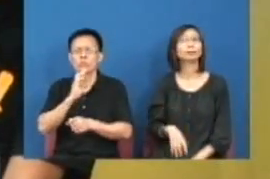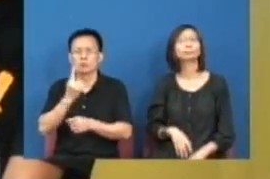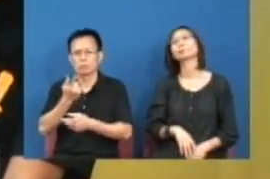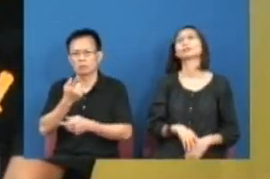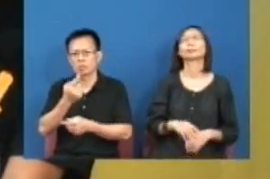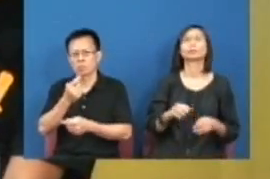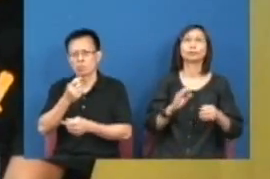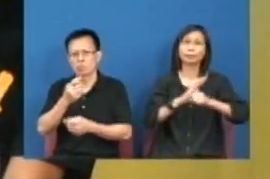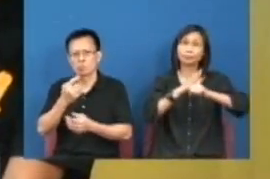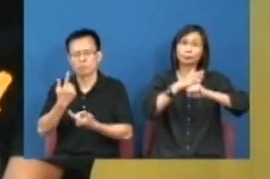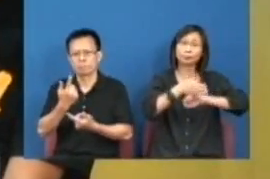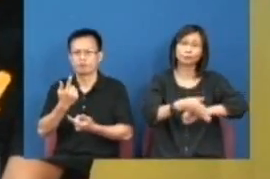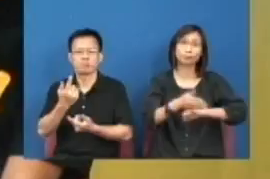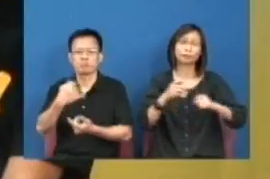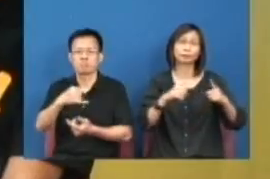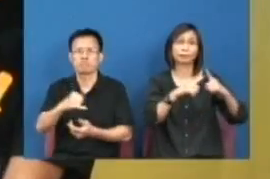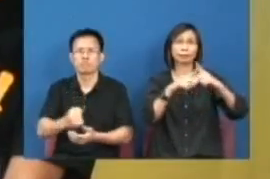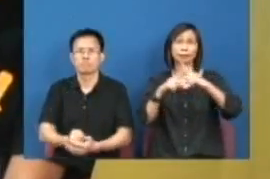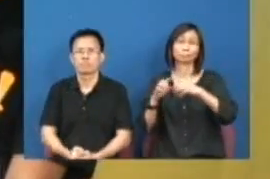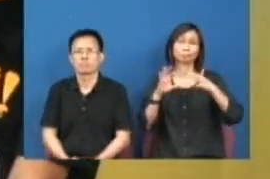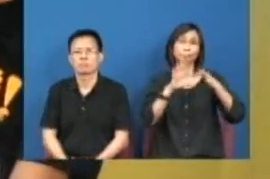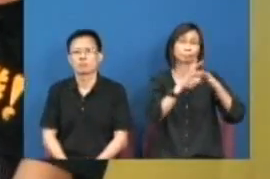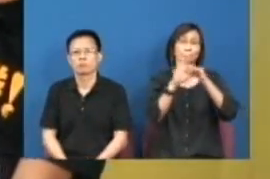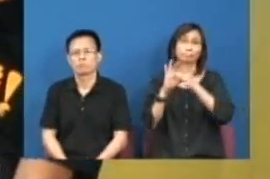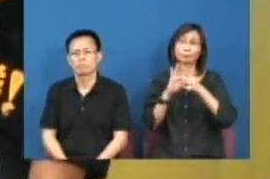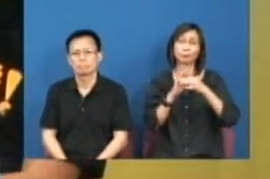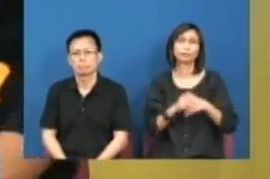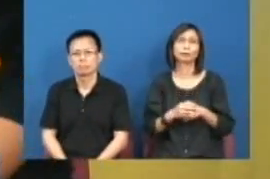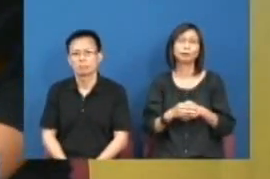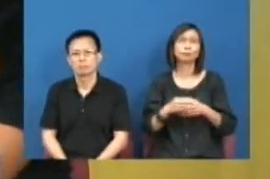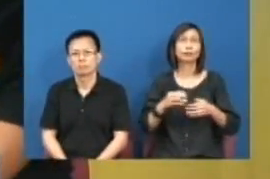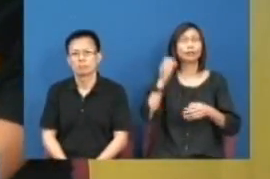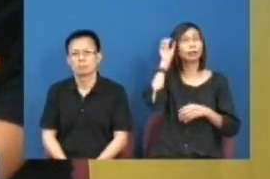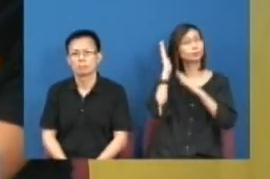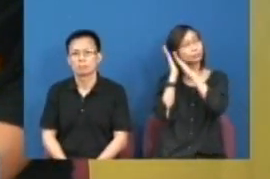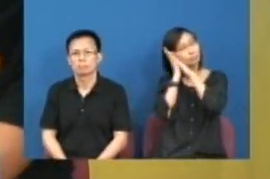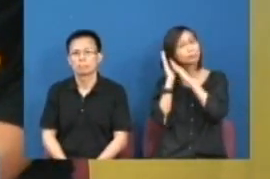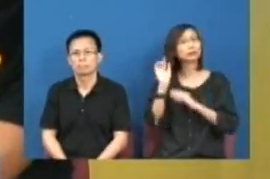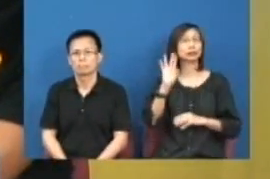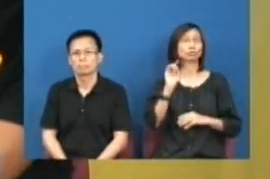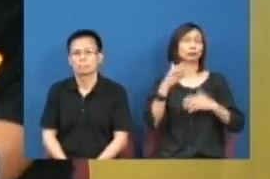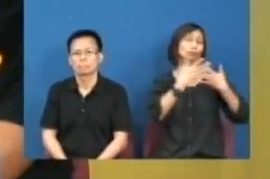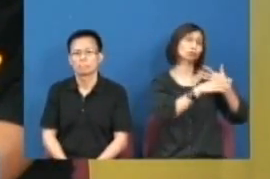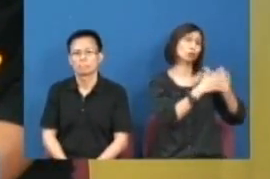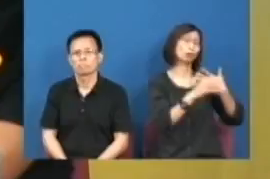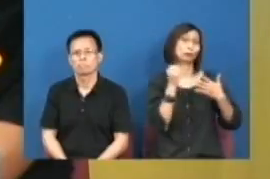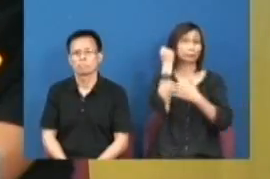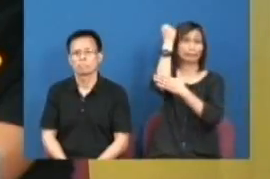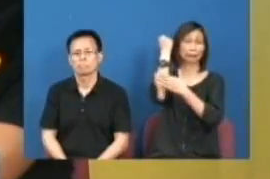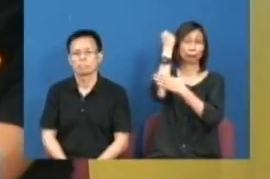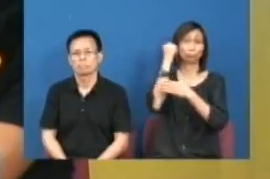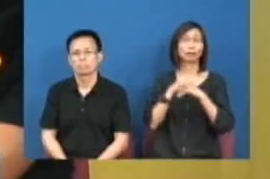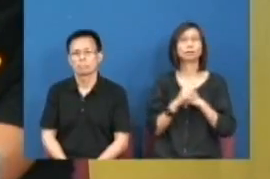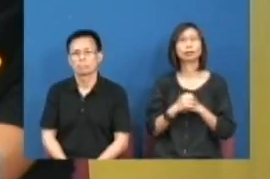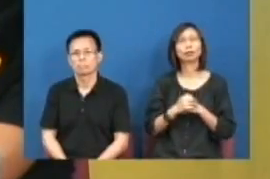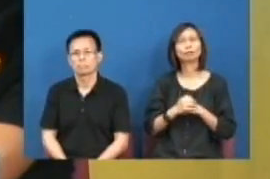響即係譬如話響呢一個居住酒，即係響外邊酒店外邊事發嗰樣嘢，其實。雖然未必